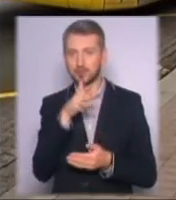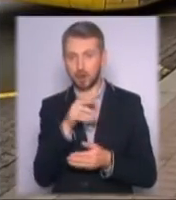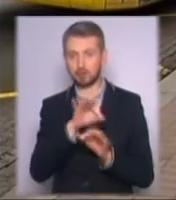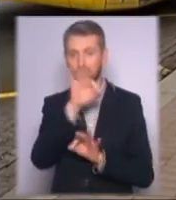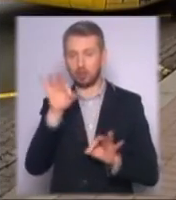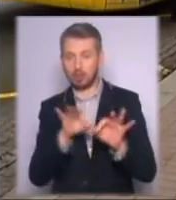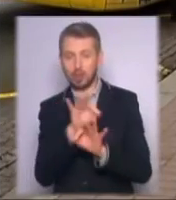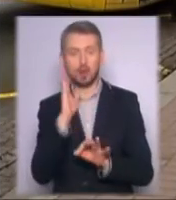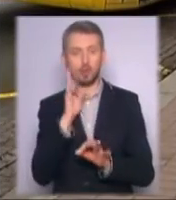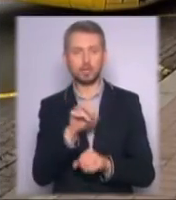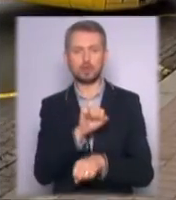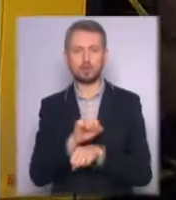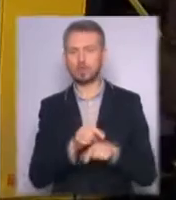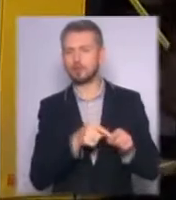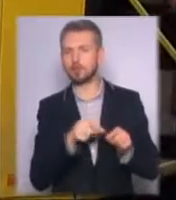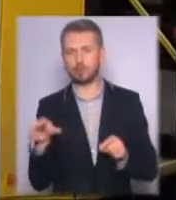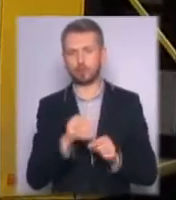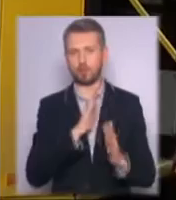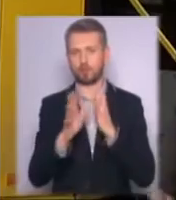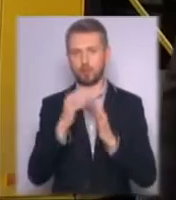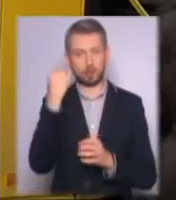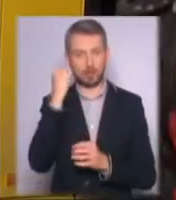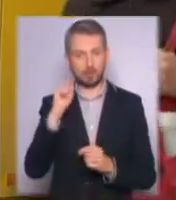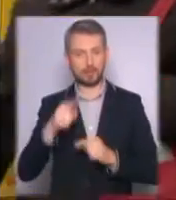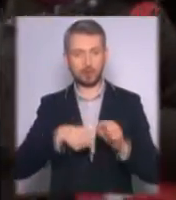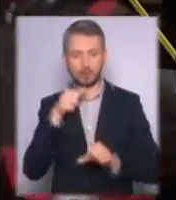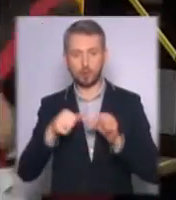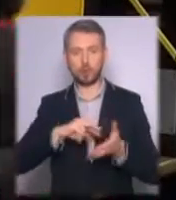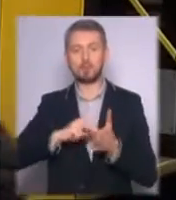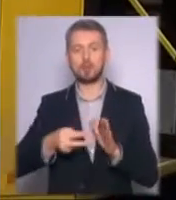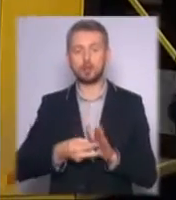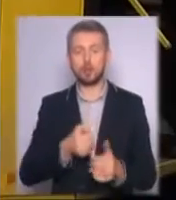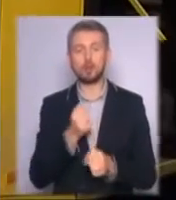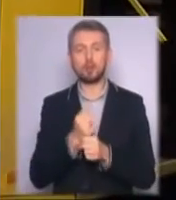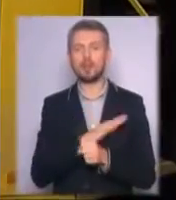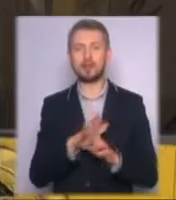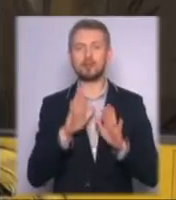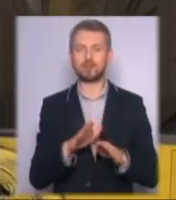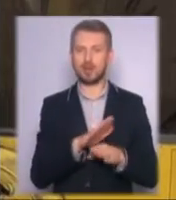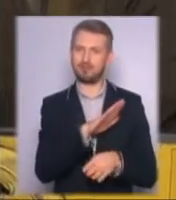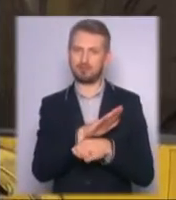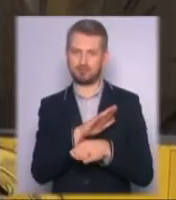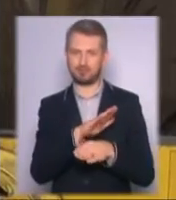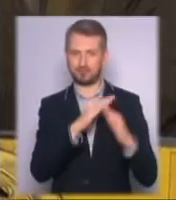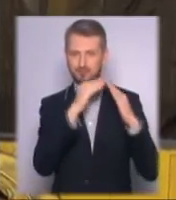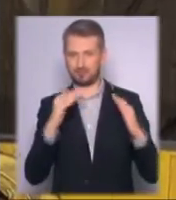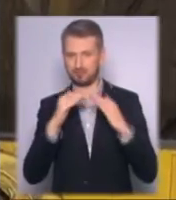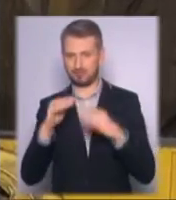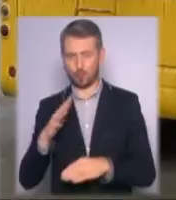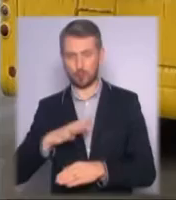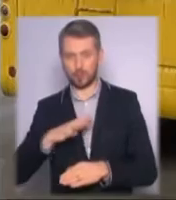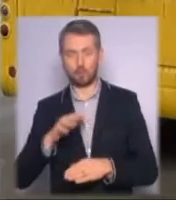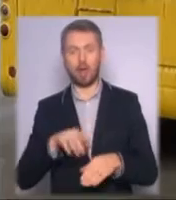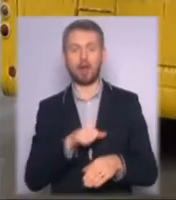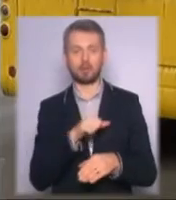з'явиться на зупинках вздовж всього проспекту. У наступному році планують забезпечити не лише павільйони очікування, а й самі транспортні засоби